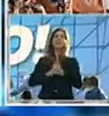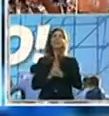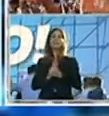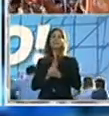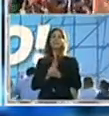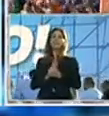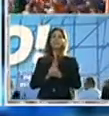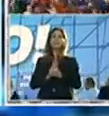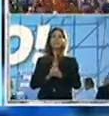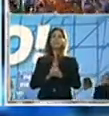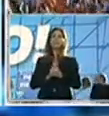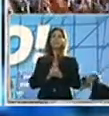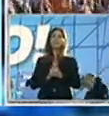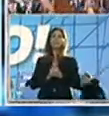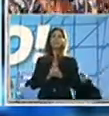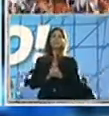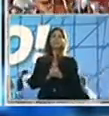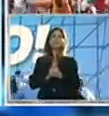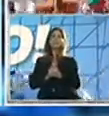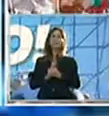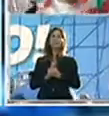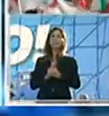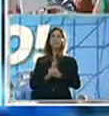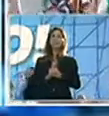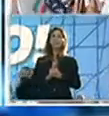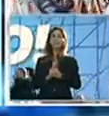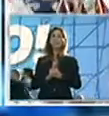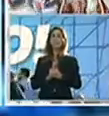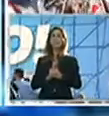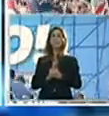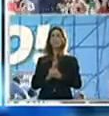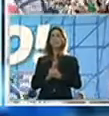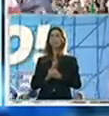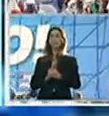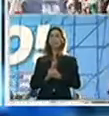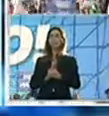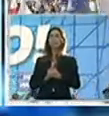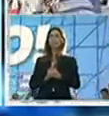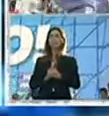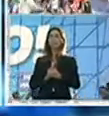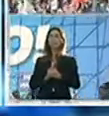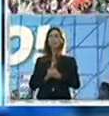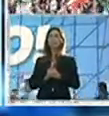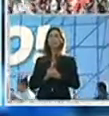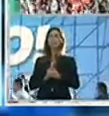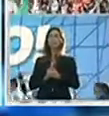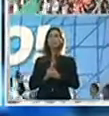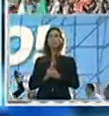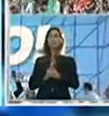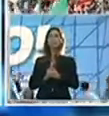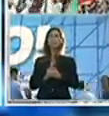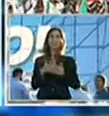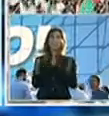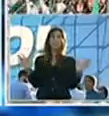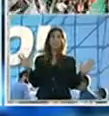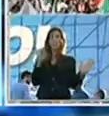saltato l'8 agosto, per carità lui ha fatto molte papere, io su questo sono un po' meno critica nei confronti di Salvini, perché penso che con questo Parlamento comunque